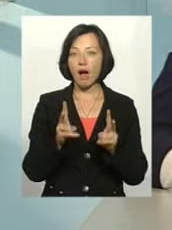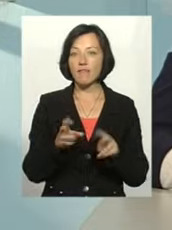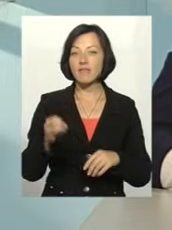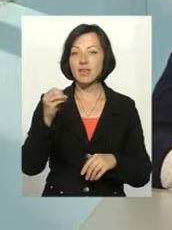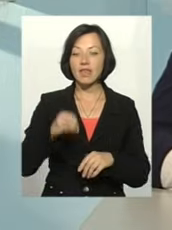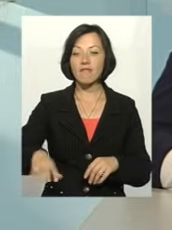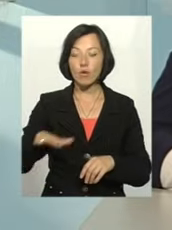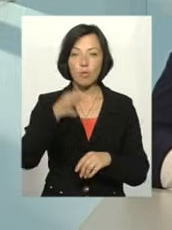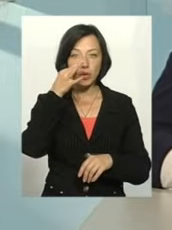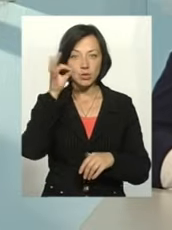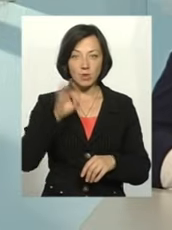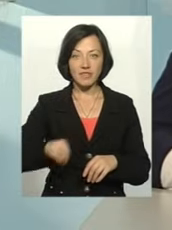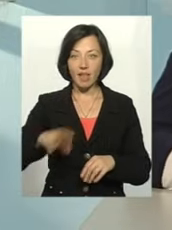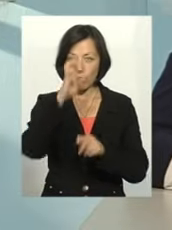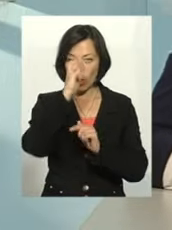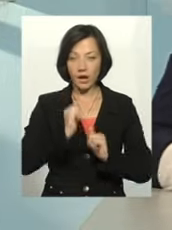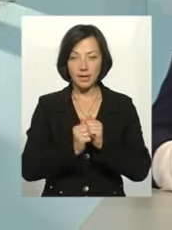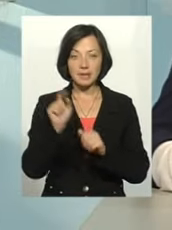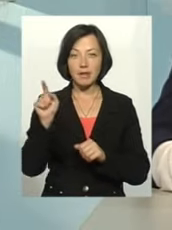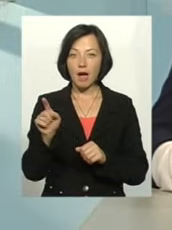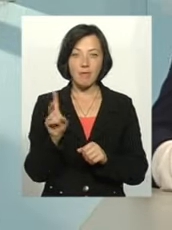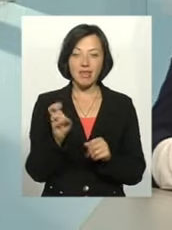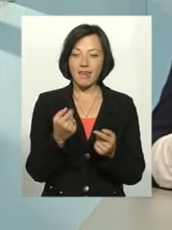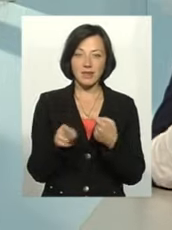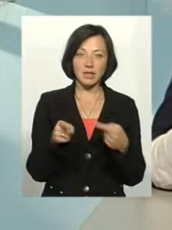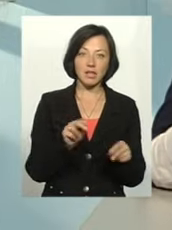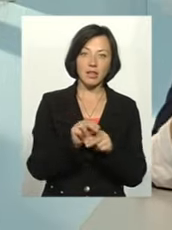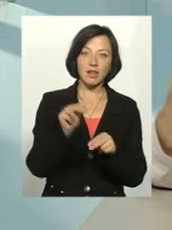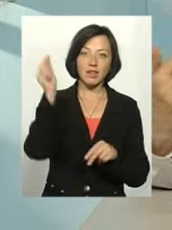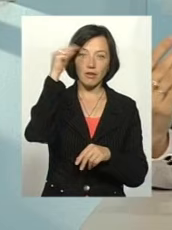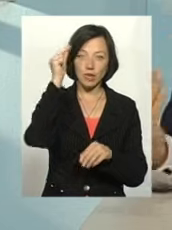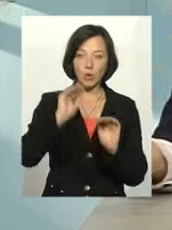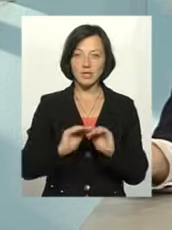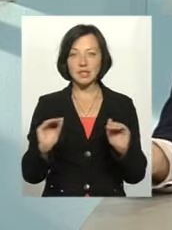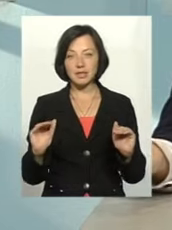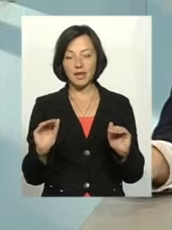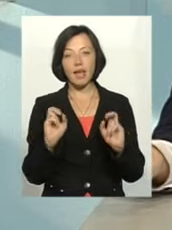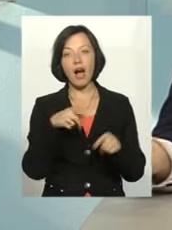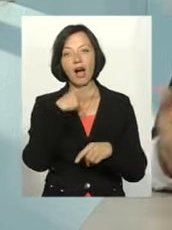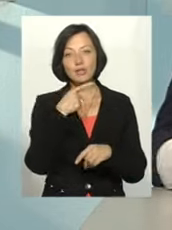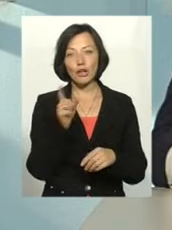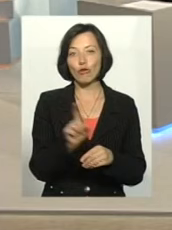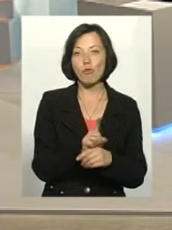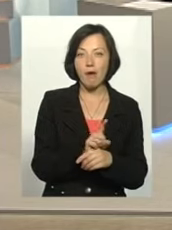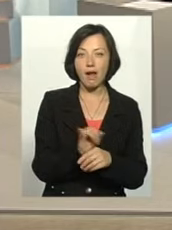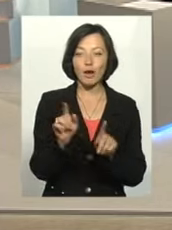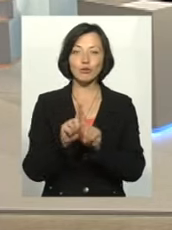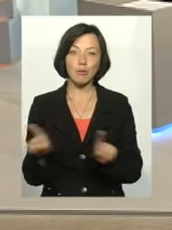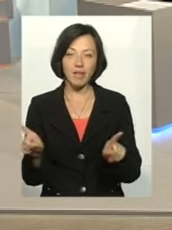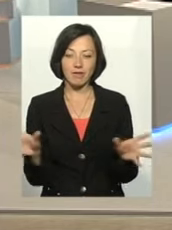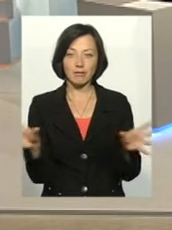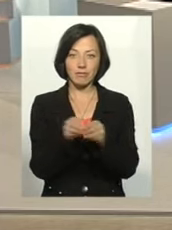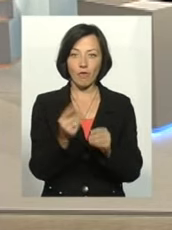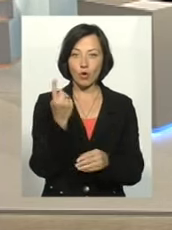досвід європейських країн, тому що там не вирізняють, там навчаються діти, як ми кажемо, і нормальні, і особливі в